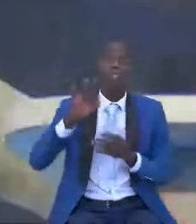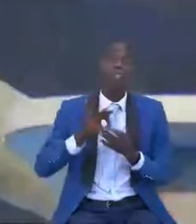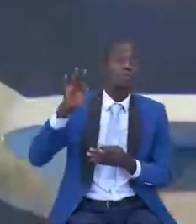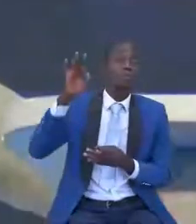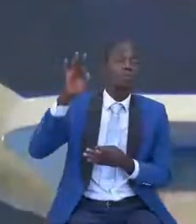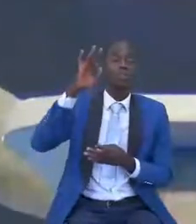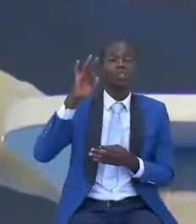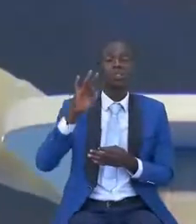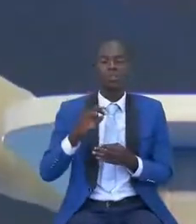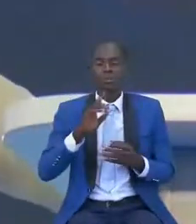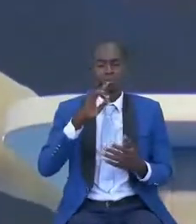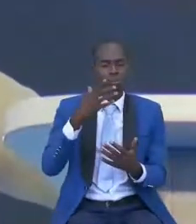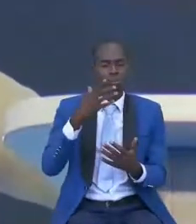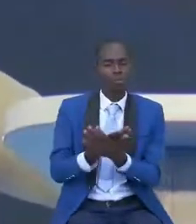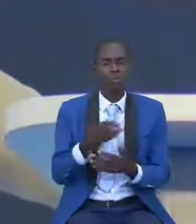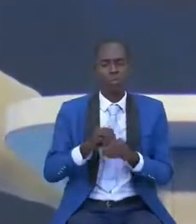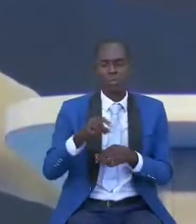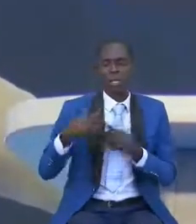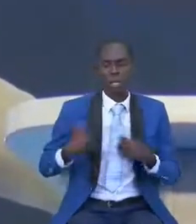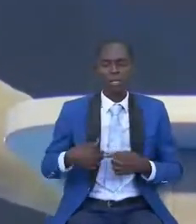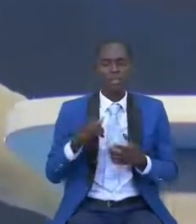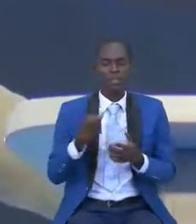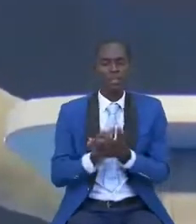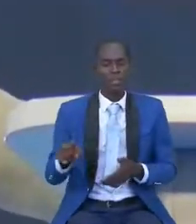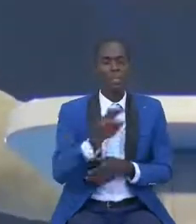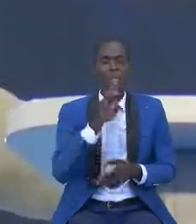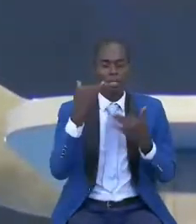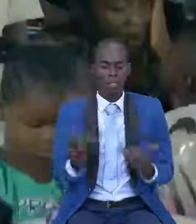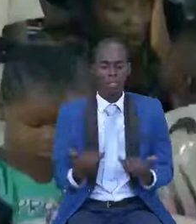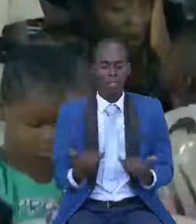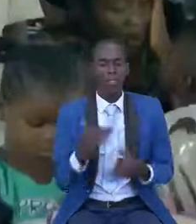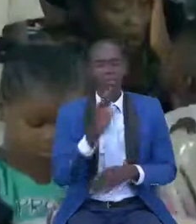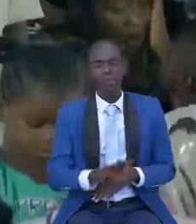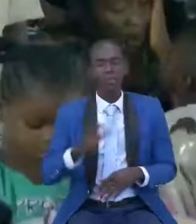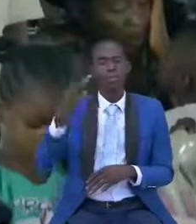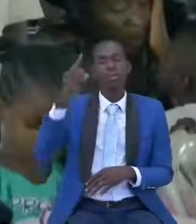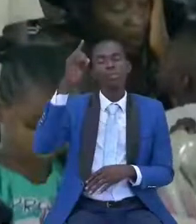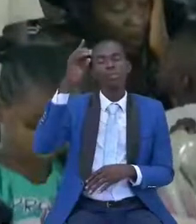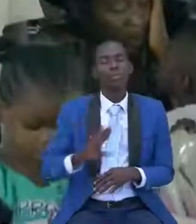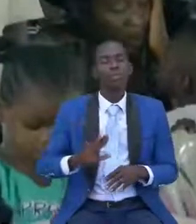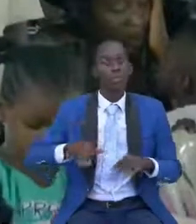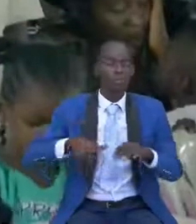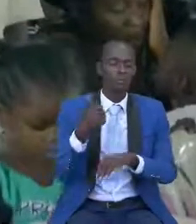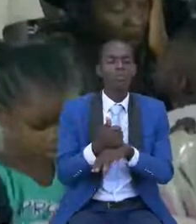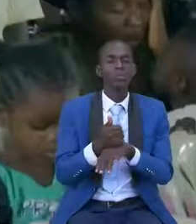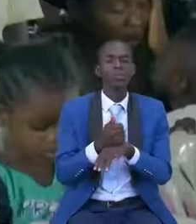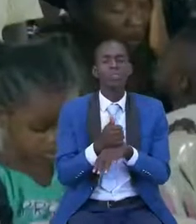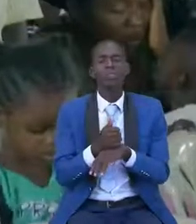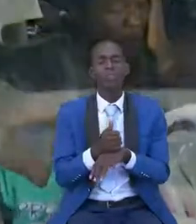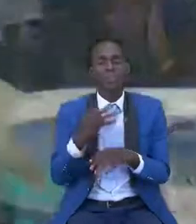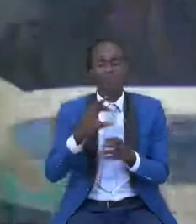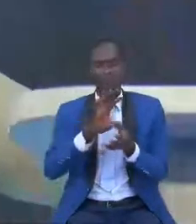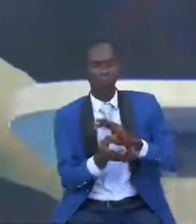de Jésus. Que ton esprit rende témoignage à leur cœur qu'ils sont maintenant enfants de Dieu.